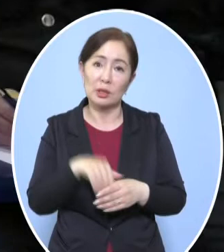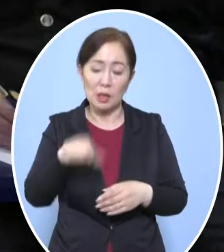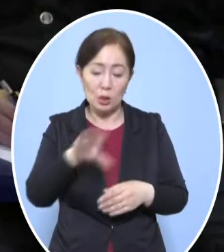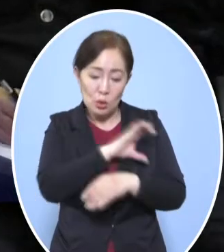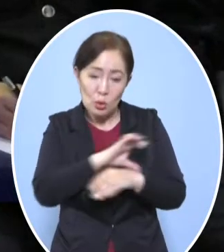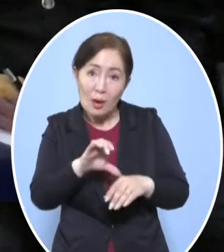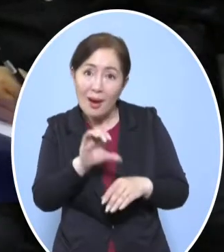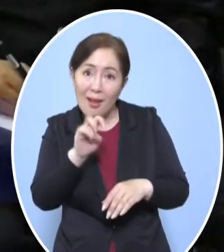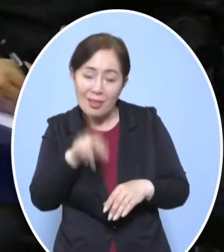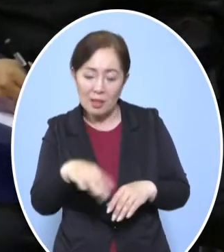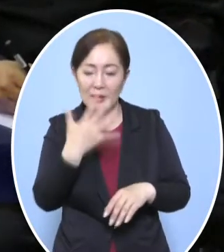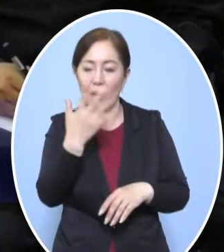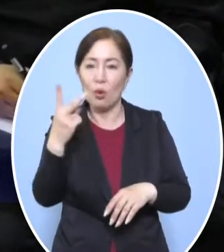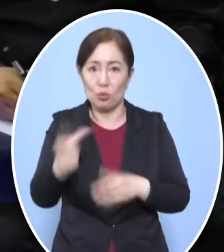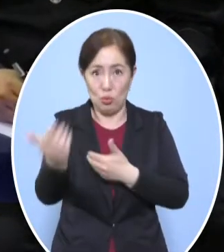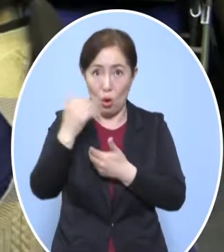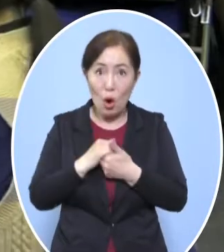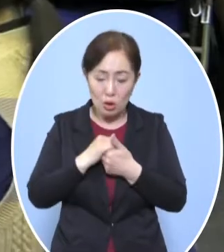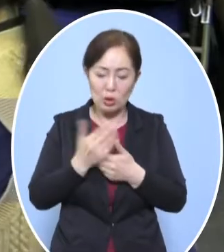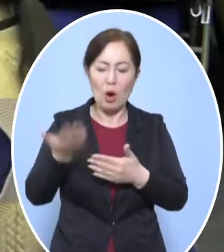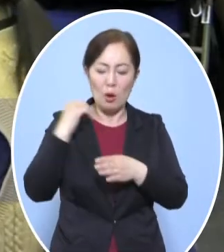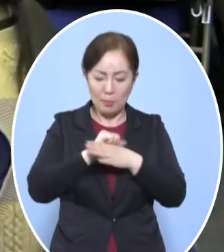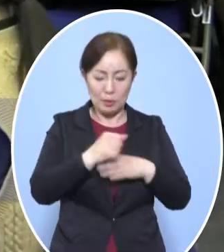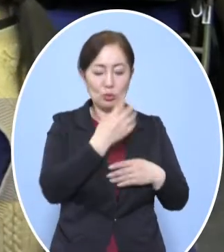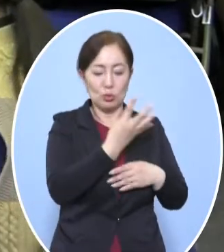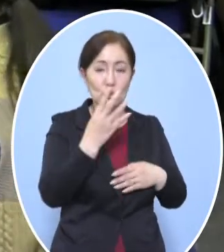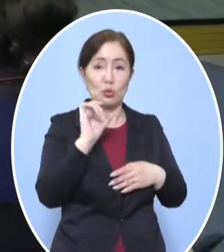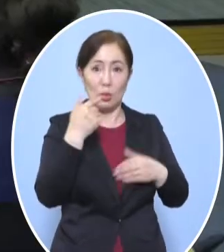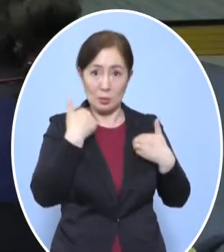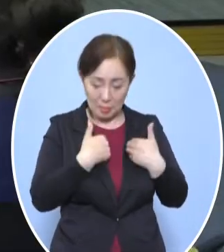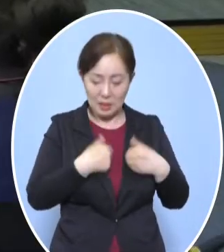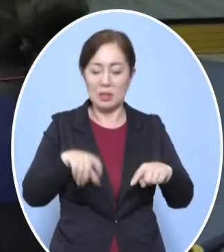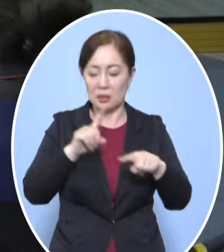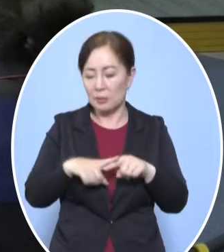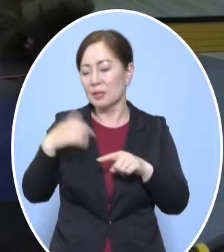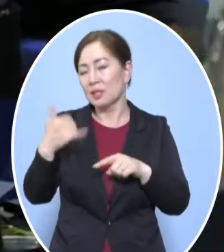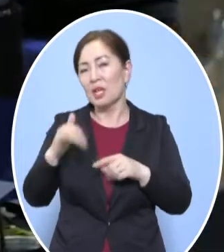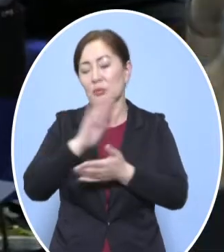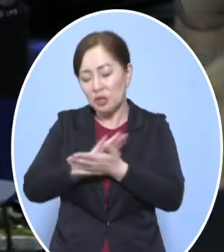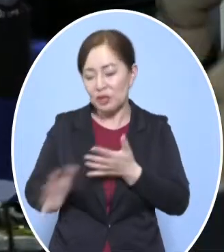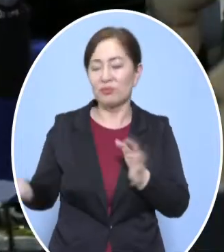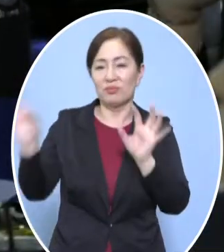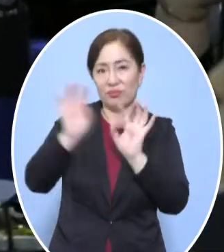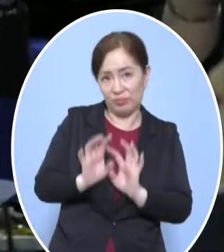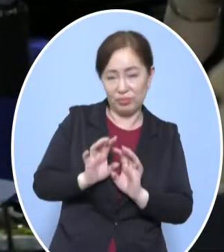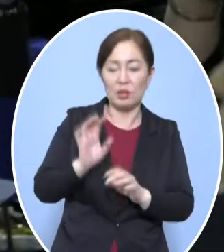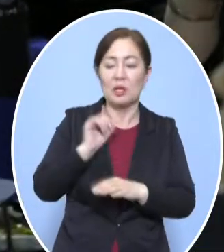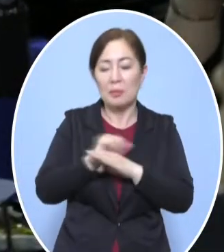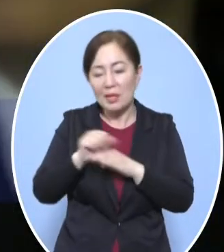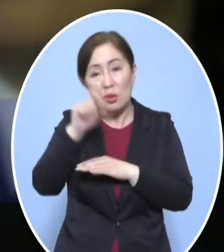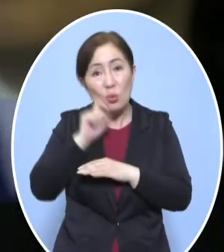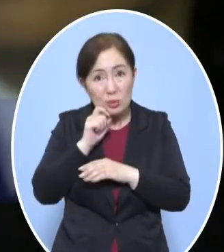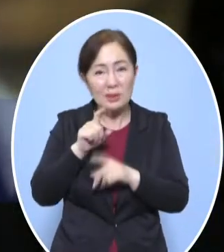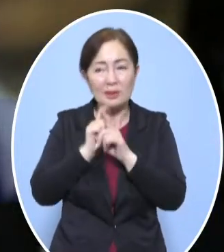байгаа. За энэ хүү сургалтанд нийт 52 сурагч багш хамрагдсан бөгөөд өмнө нь бэлтгэгдсэн 44 сурагч багш нар байсан бол за зарим нэгжид шинээр сурагч